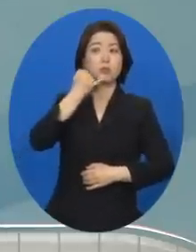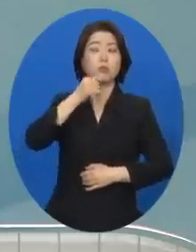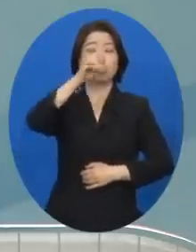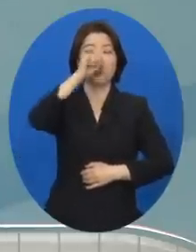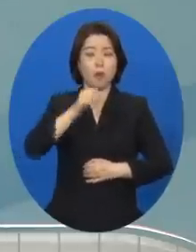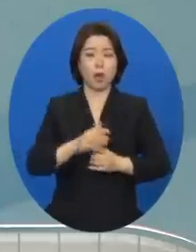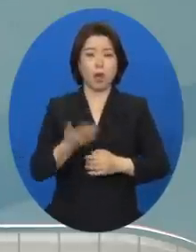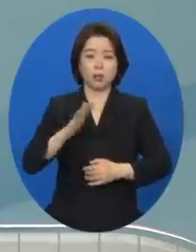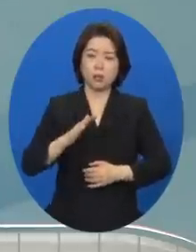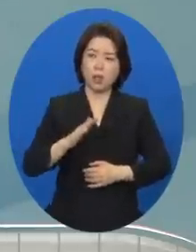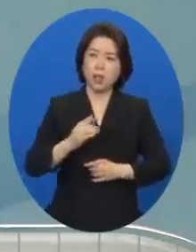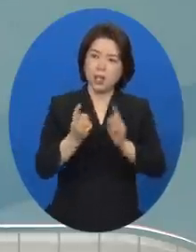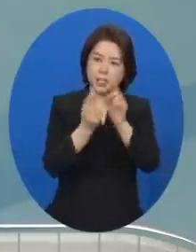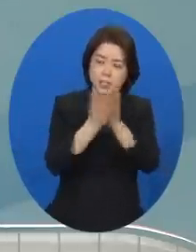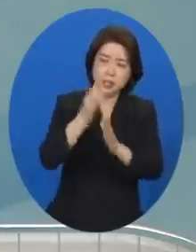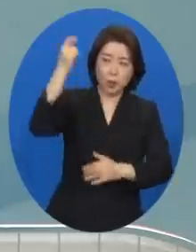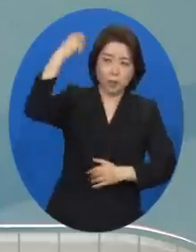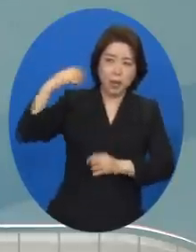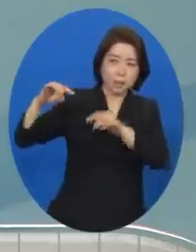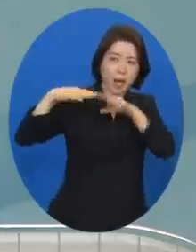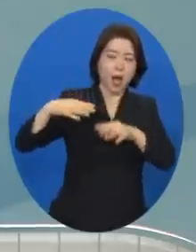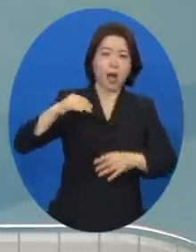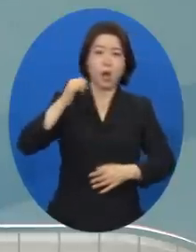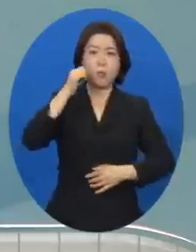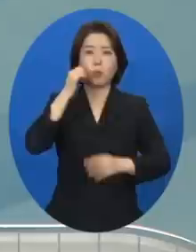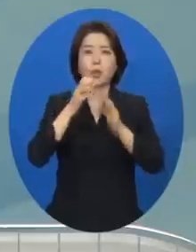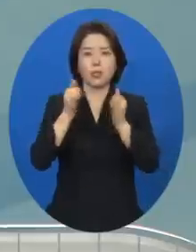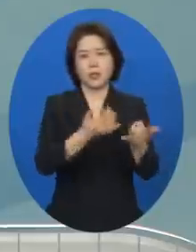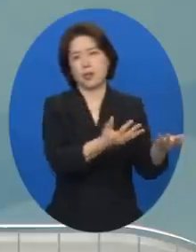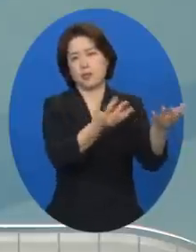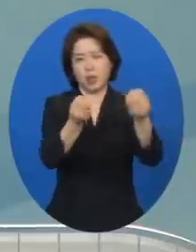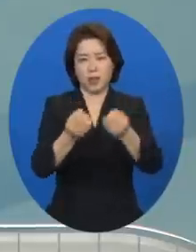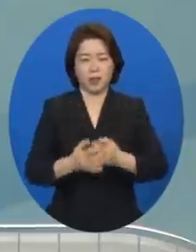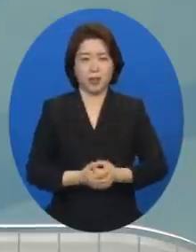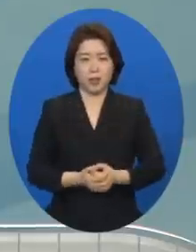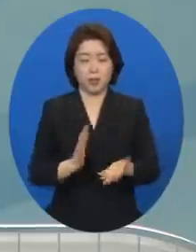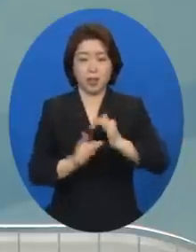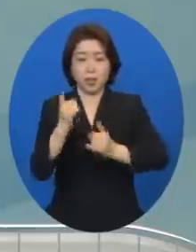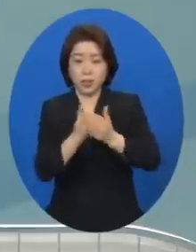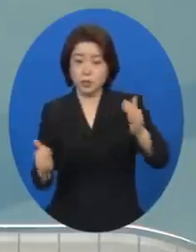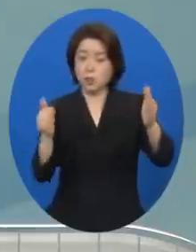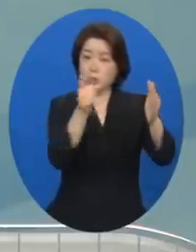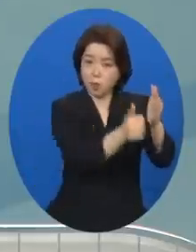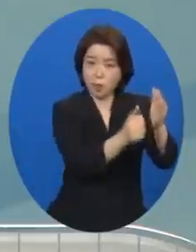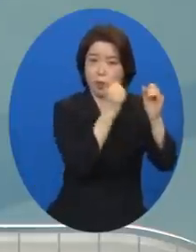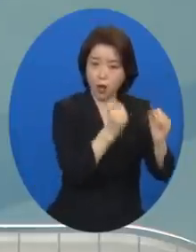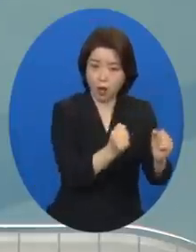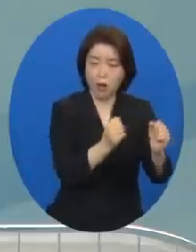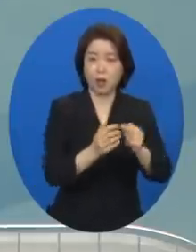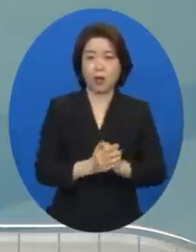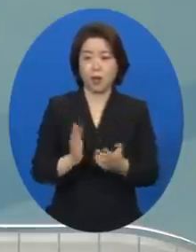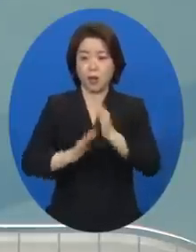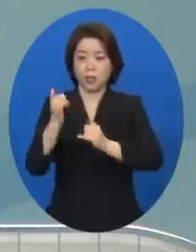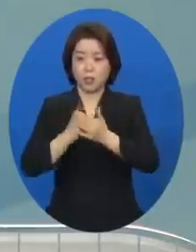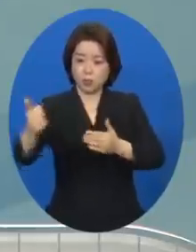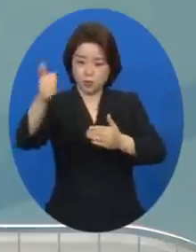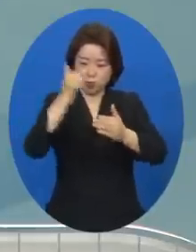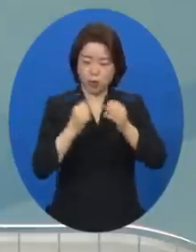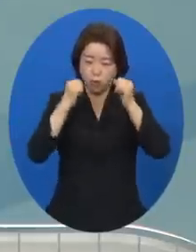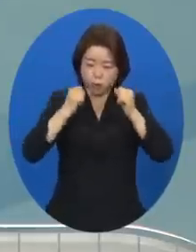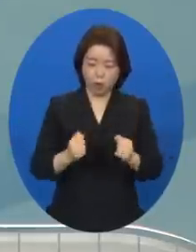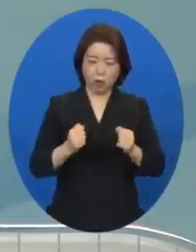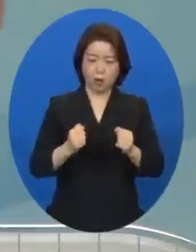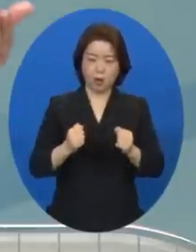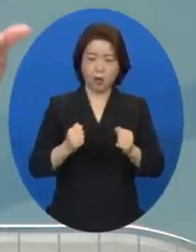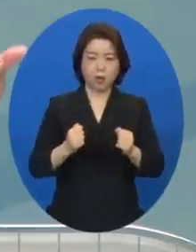전혀 실감이 안 되는 분들이 많다는 거예요 예수님 안에 거하라 예수님이 내 아내 고 하십니다